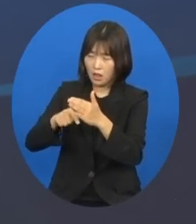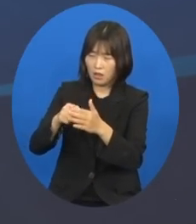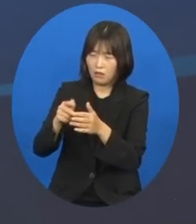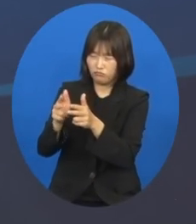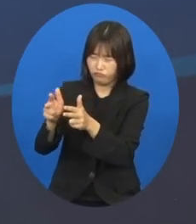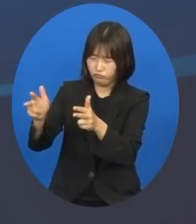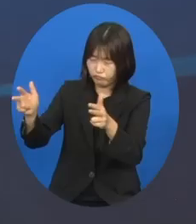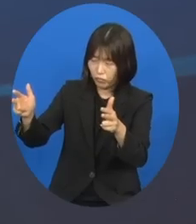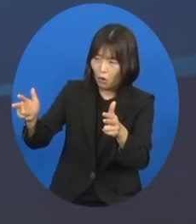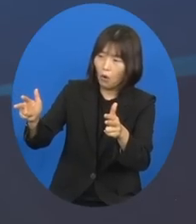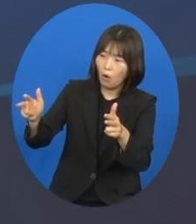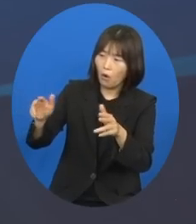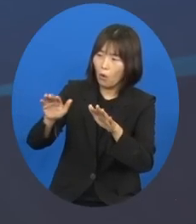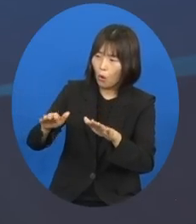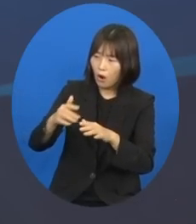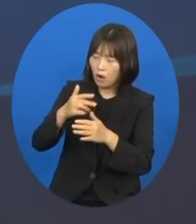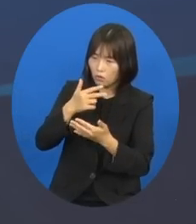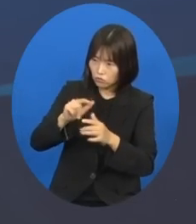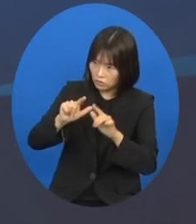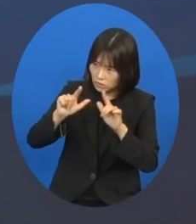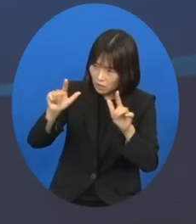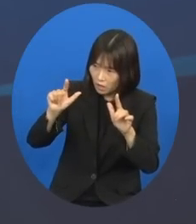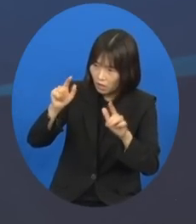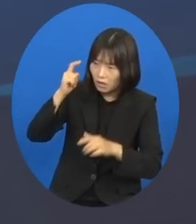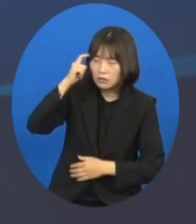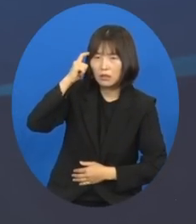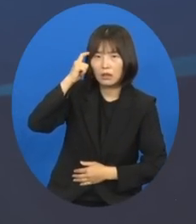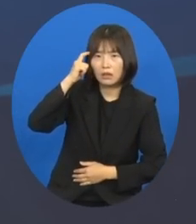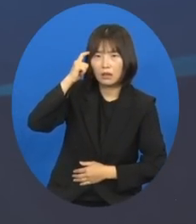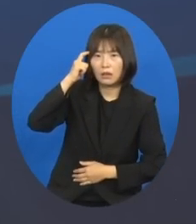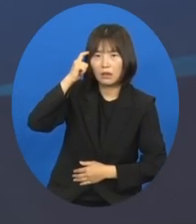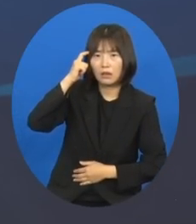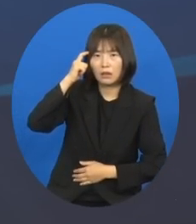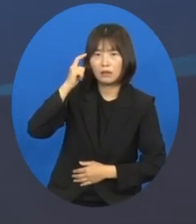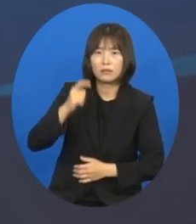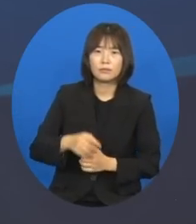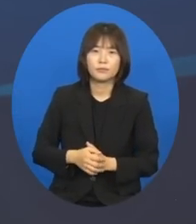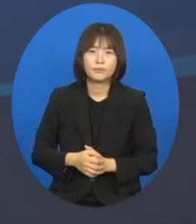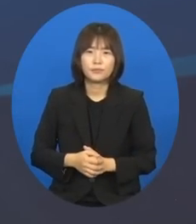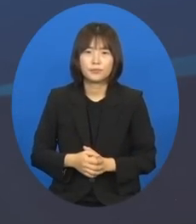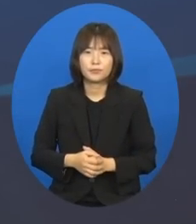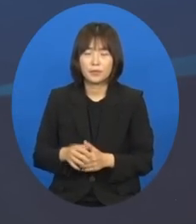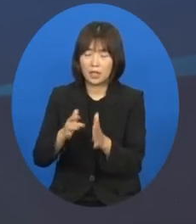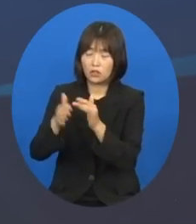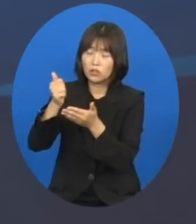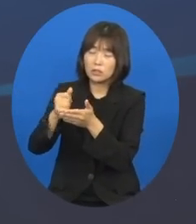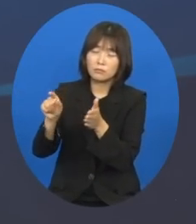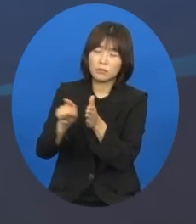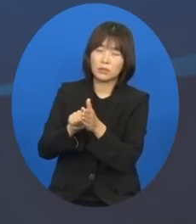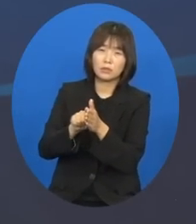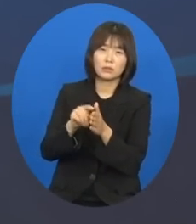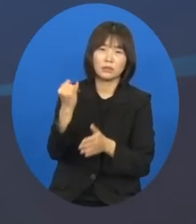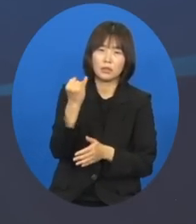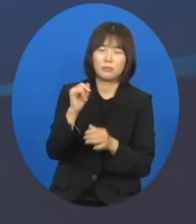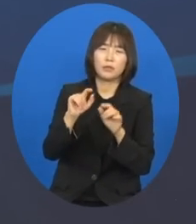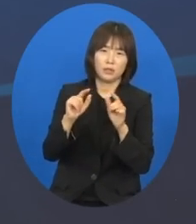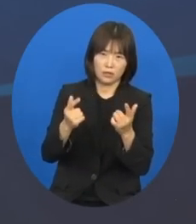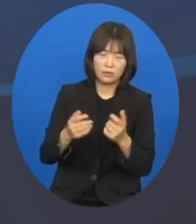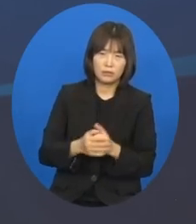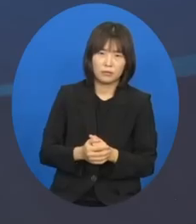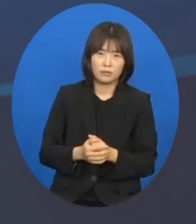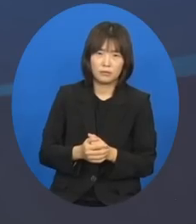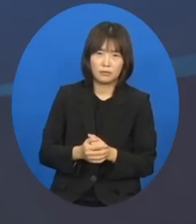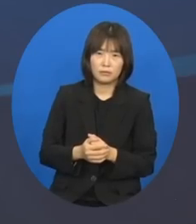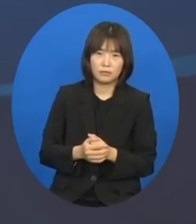예전에 어릴적 교회를 가봤지 예수를 믿는 자매가 아니었습니다 이런 생각이 들었던 것 같아요 내가